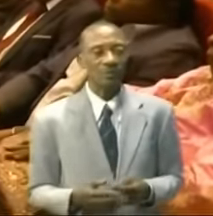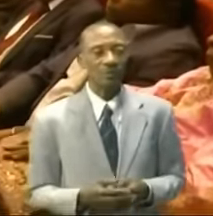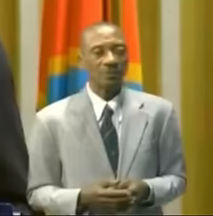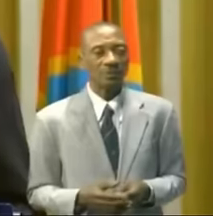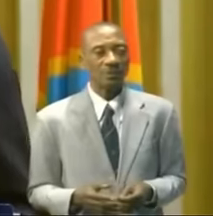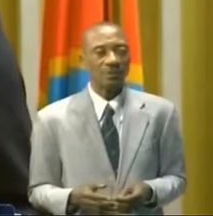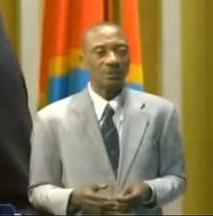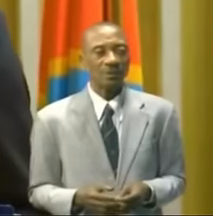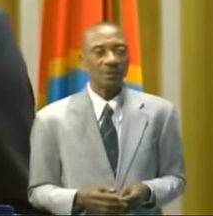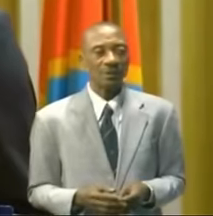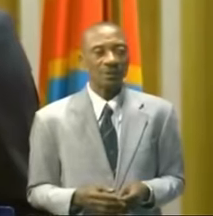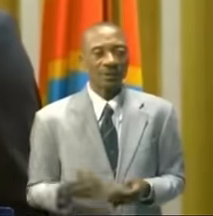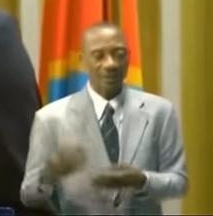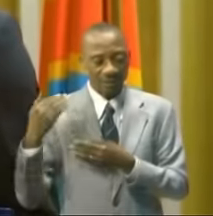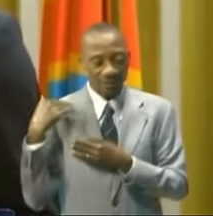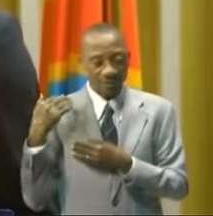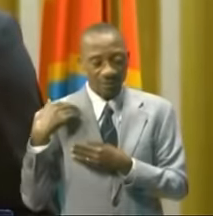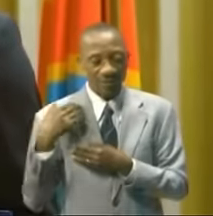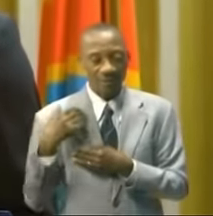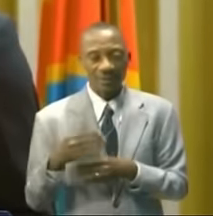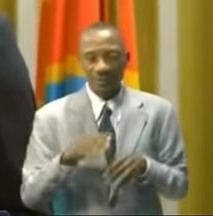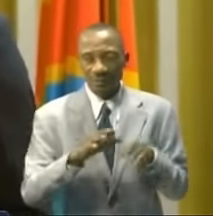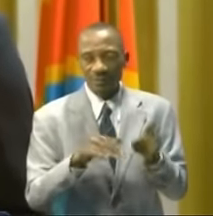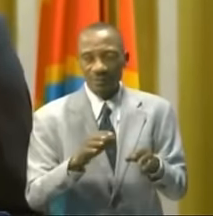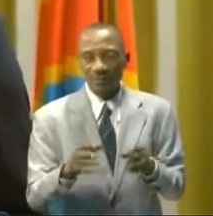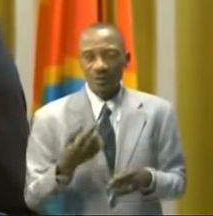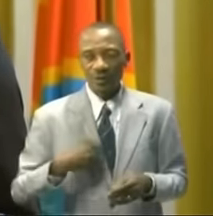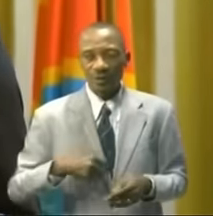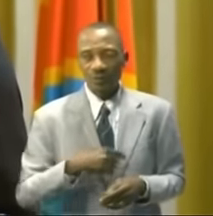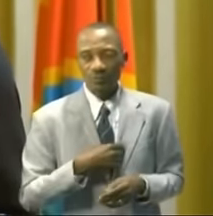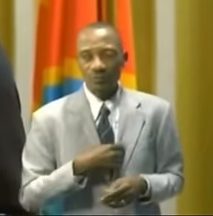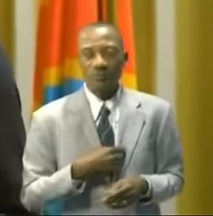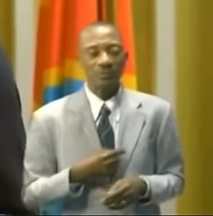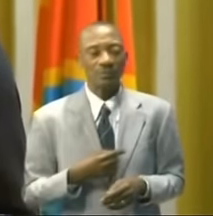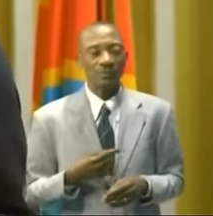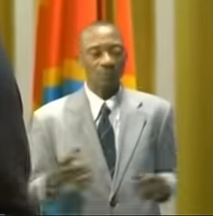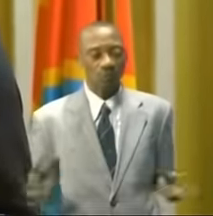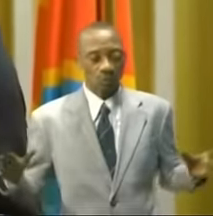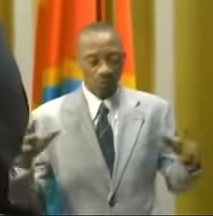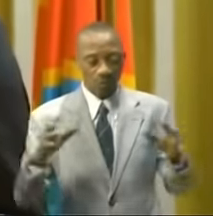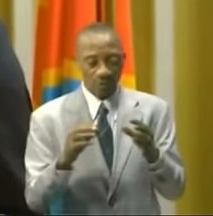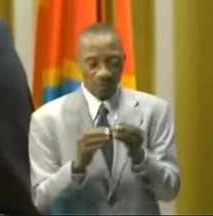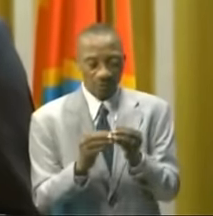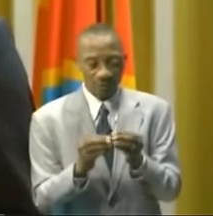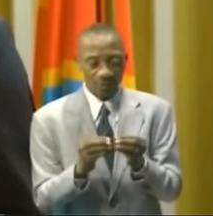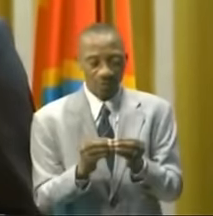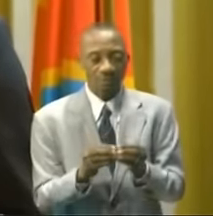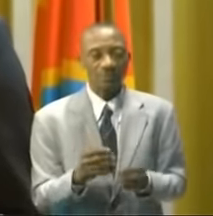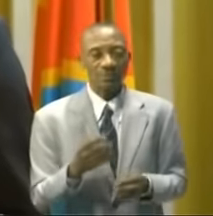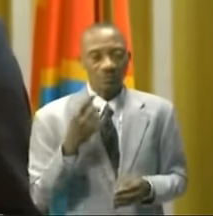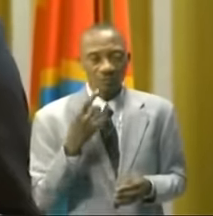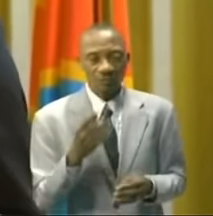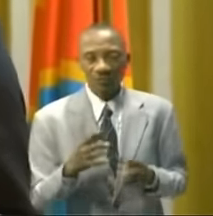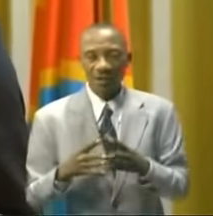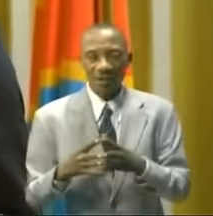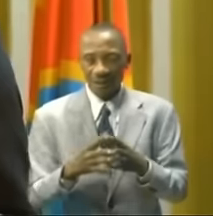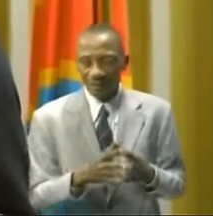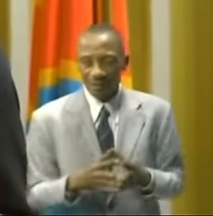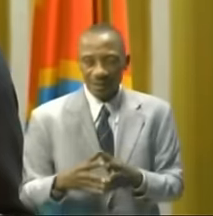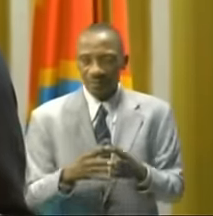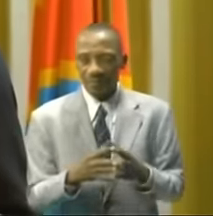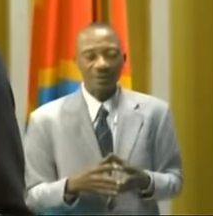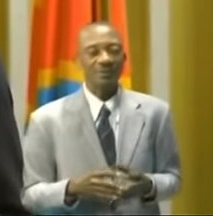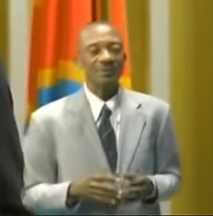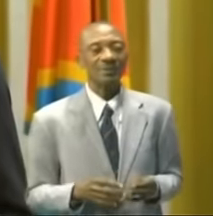aujourd'hui pour évaluer le niveau d'exécution de la feuille de route fixant les